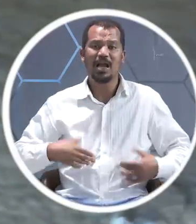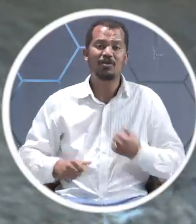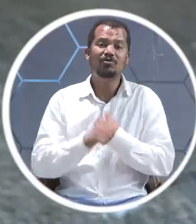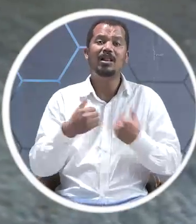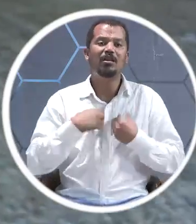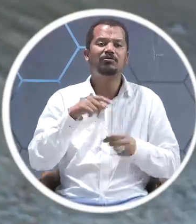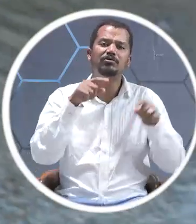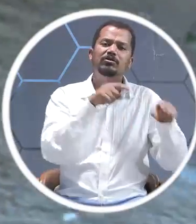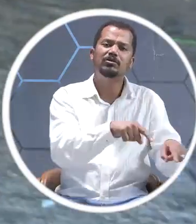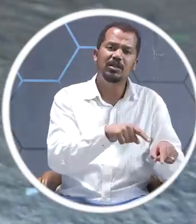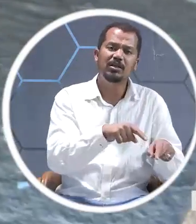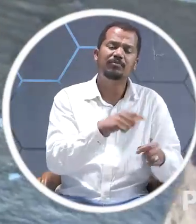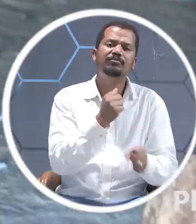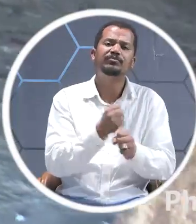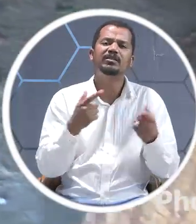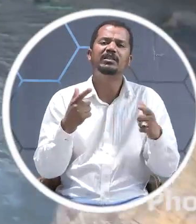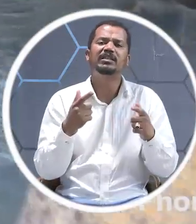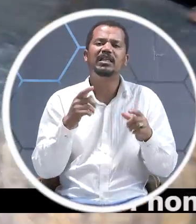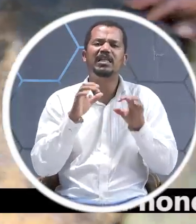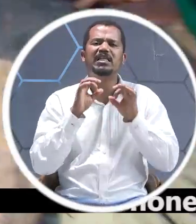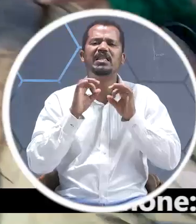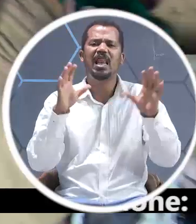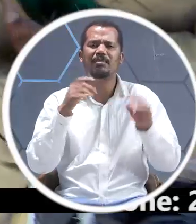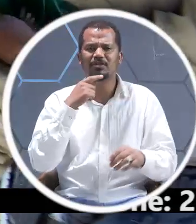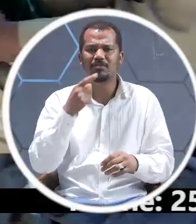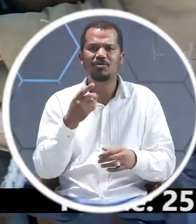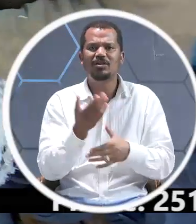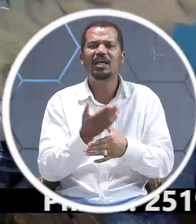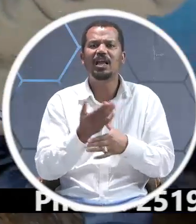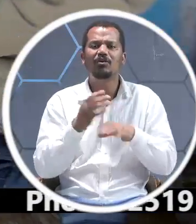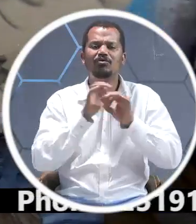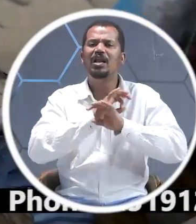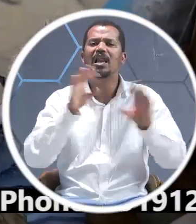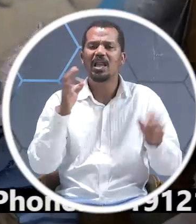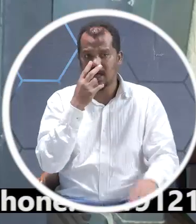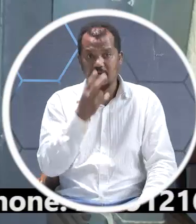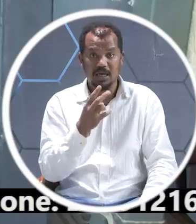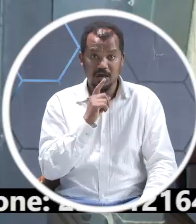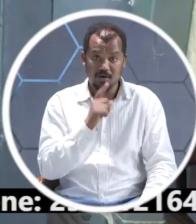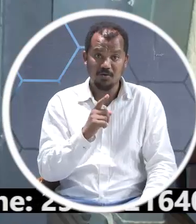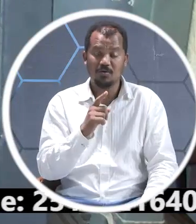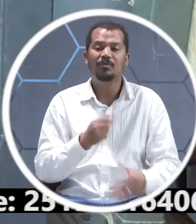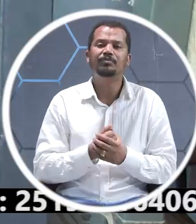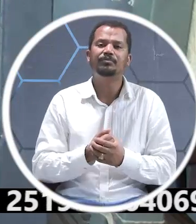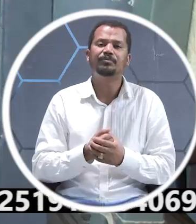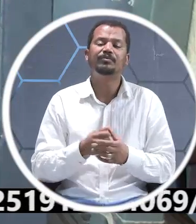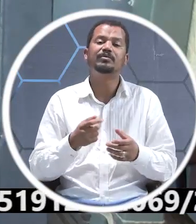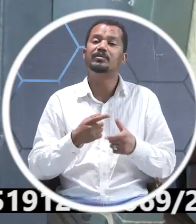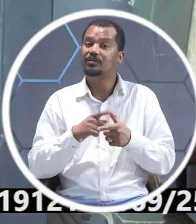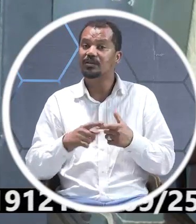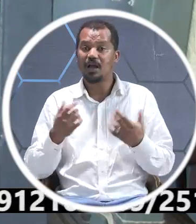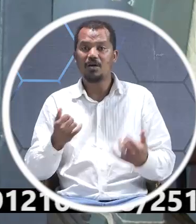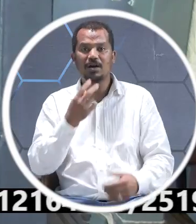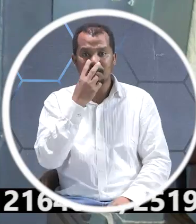ጉዳት ያላቸው እዚህ መጥተው የስራ እድል የለም ተብለው የተነፈጉ እንደሌሉም እያየን ነው። አድማጭ ተመልካቾቻችን